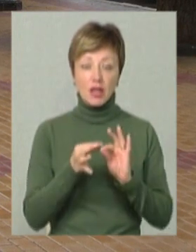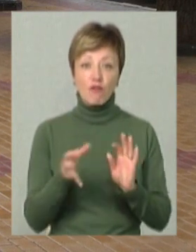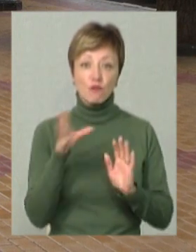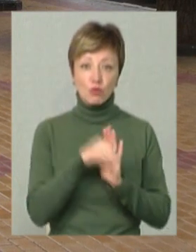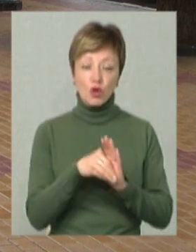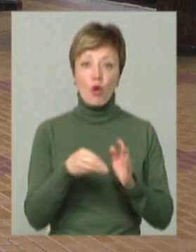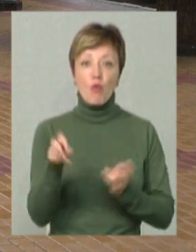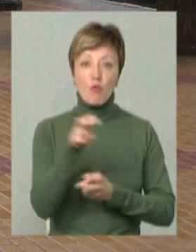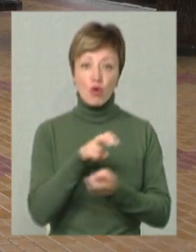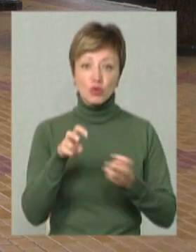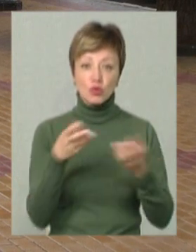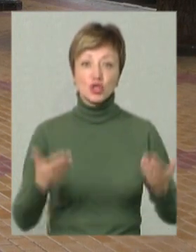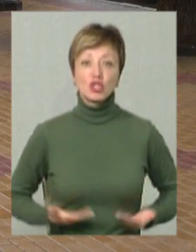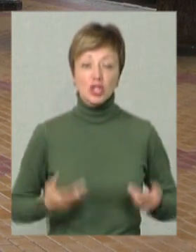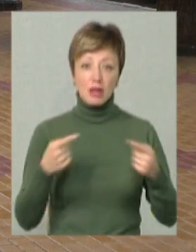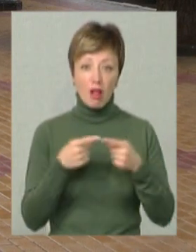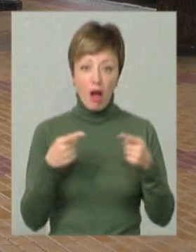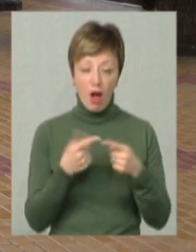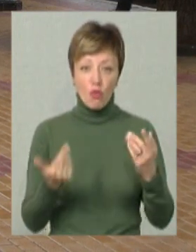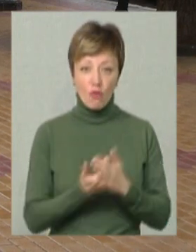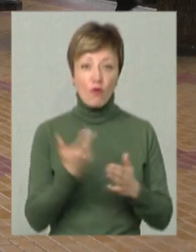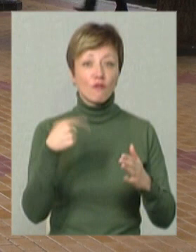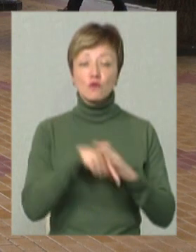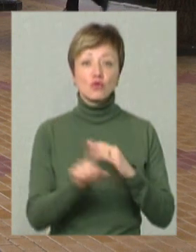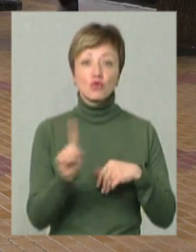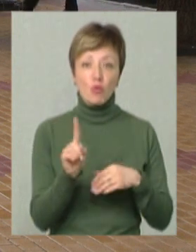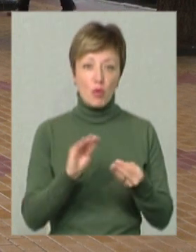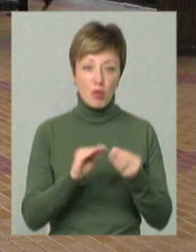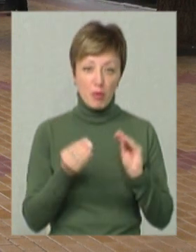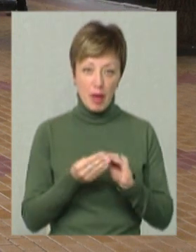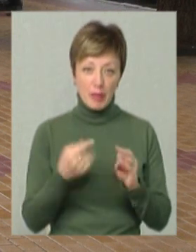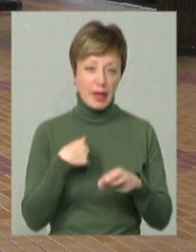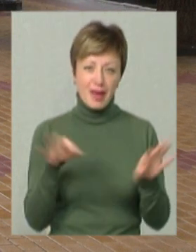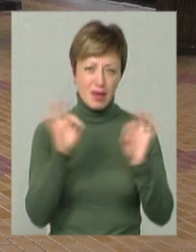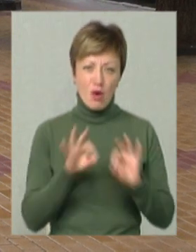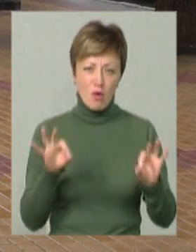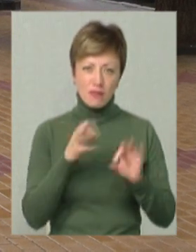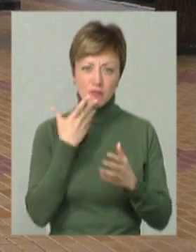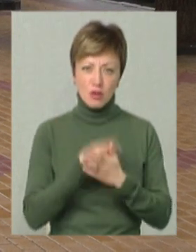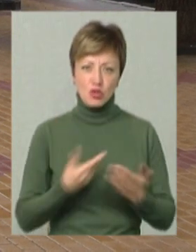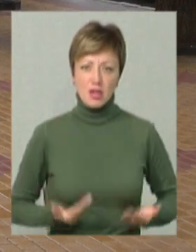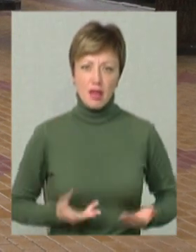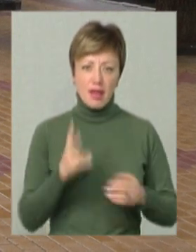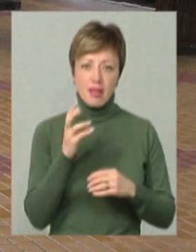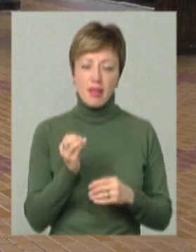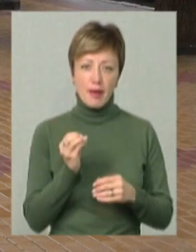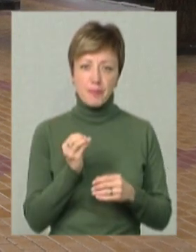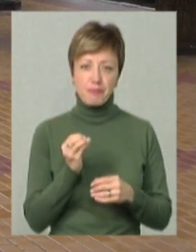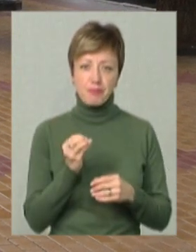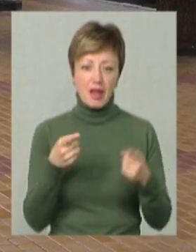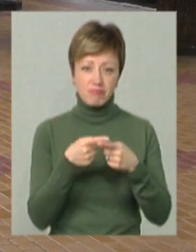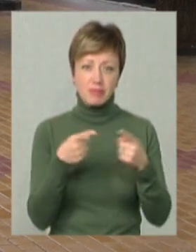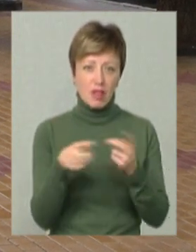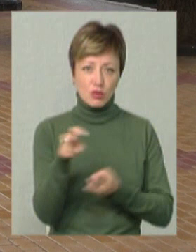пошуку житла нового. Чому? В чому проблема? Я ніколи в своєму житті раніше не